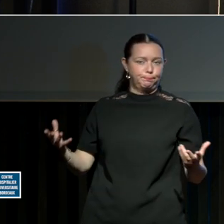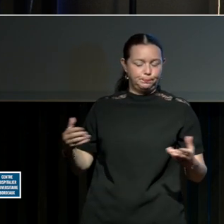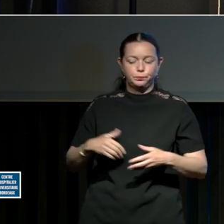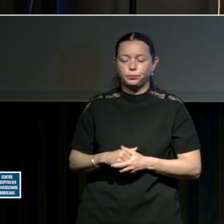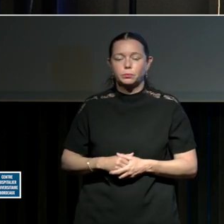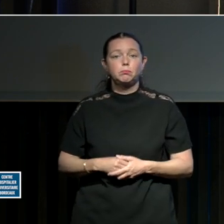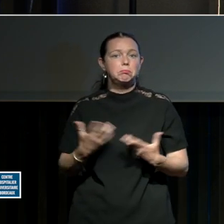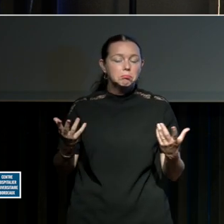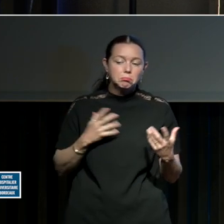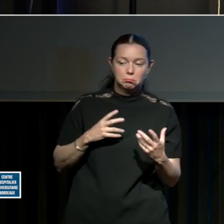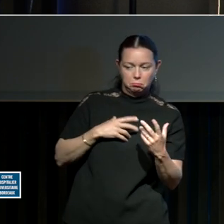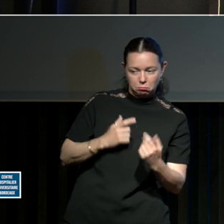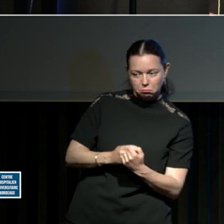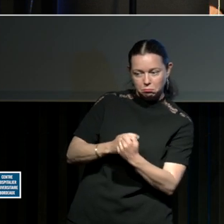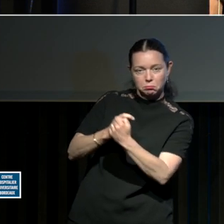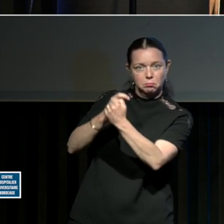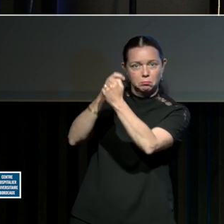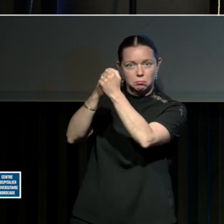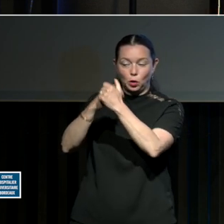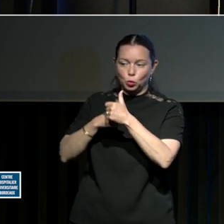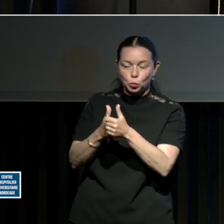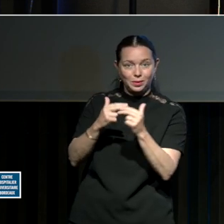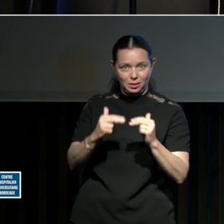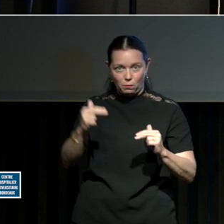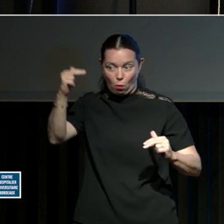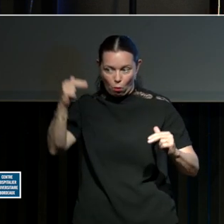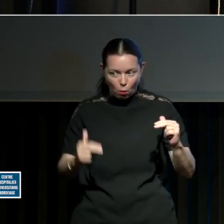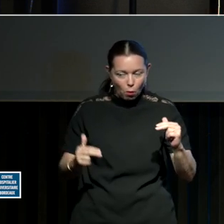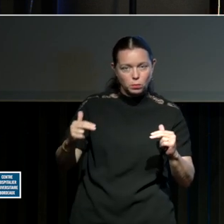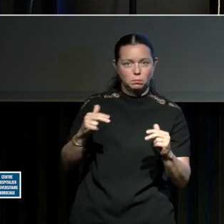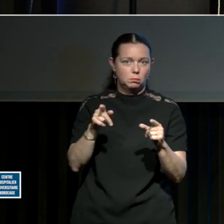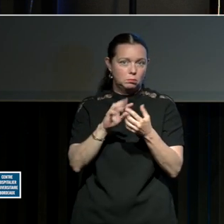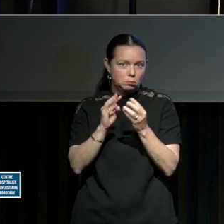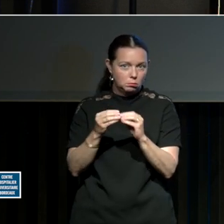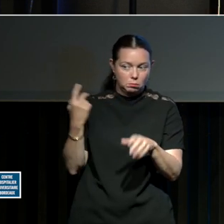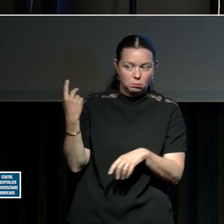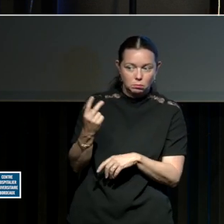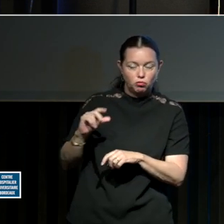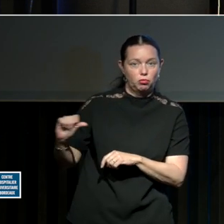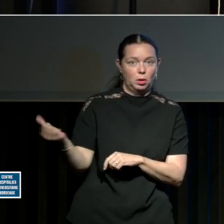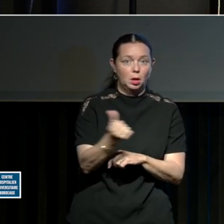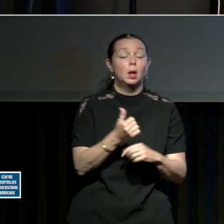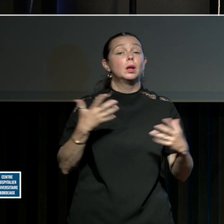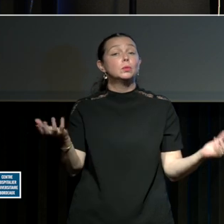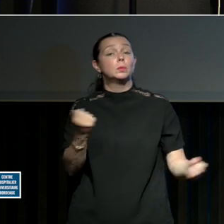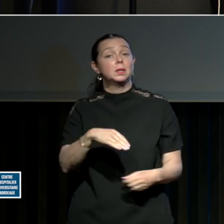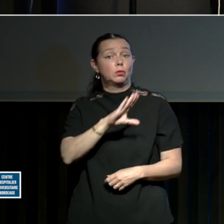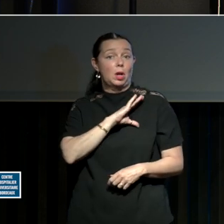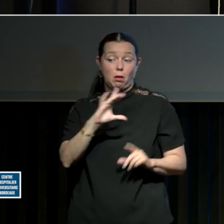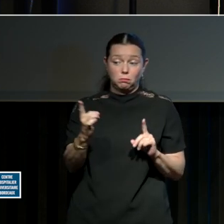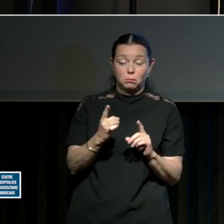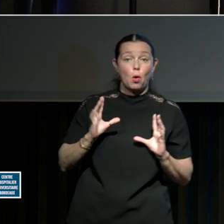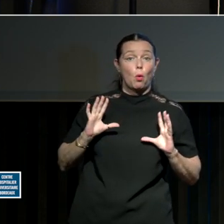approche graduée, multifocale, adaptée à la sévérité de la problématique. Et finalement, ces principes de prise en charge sont très proches